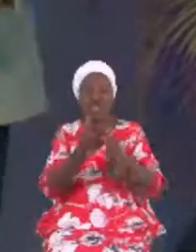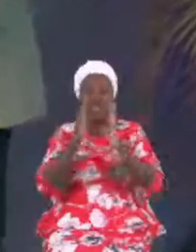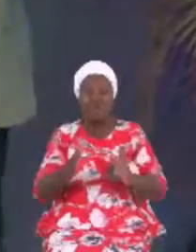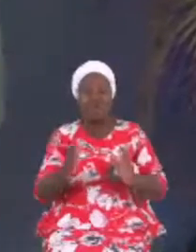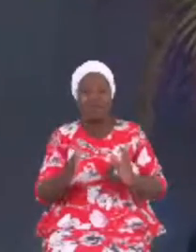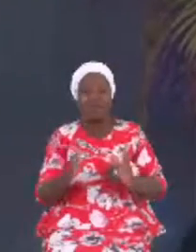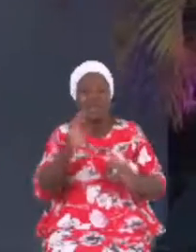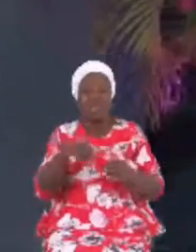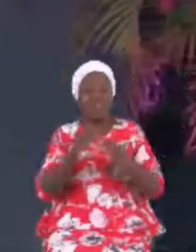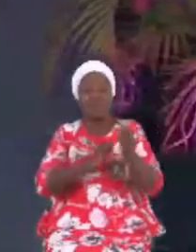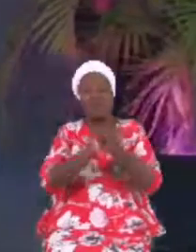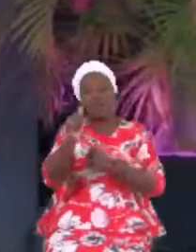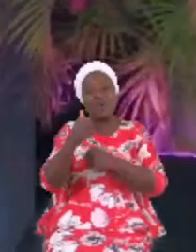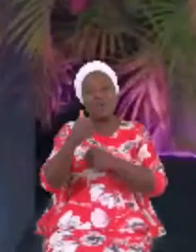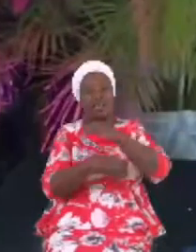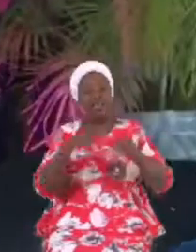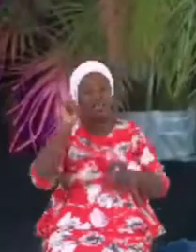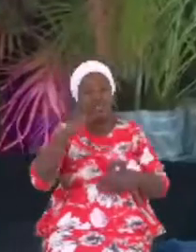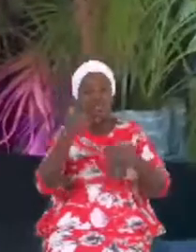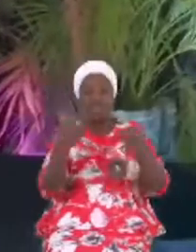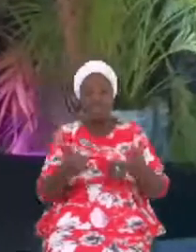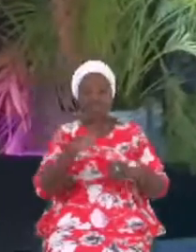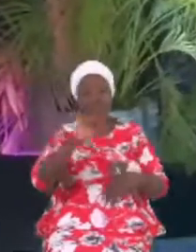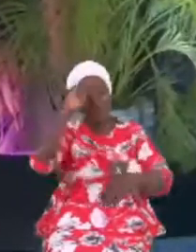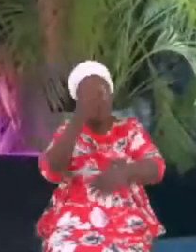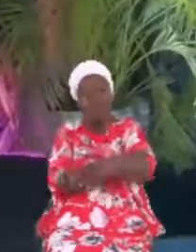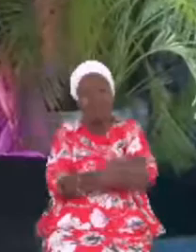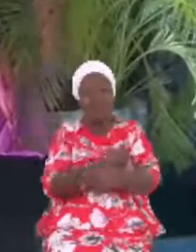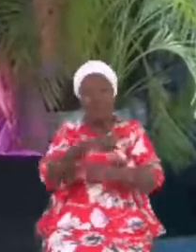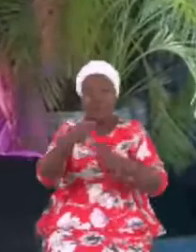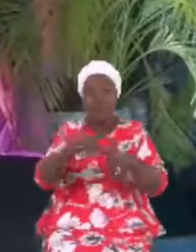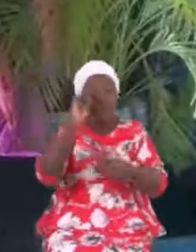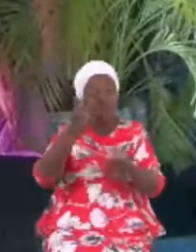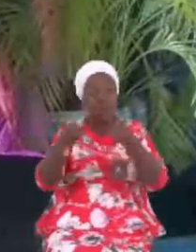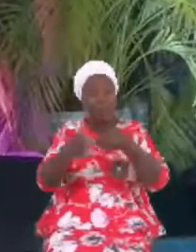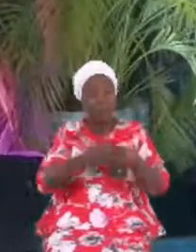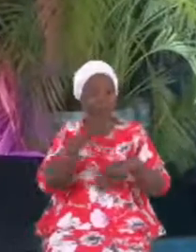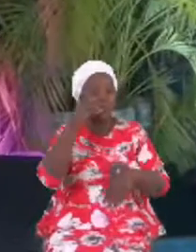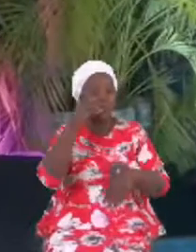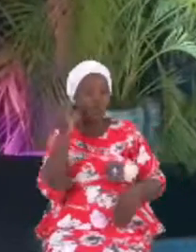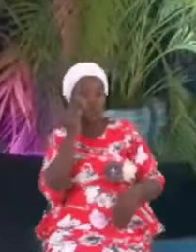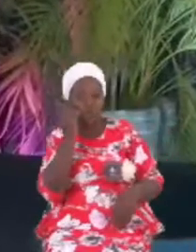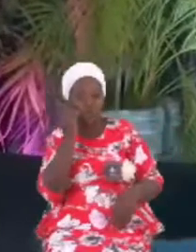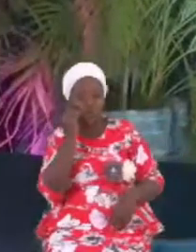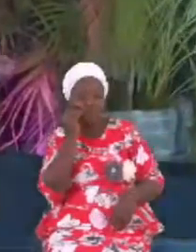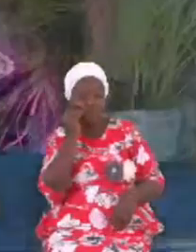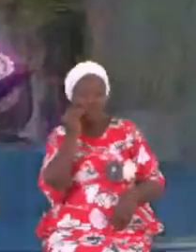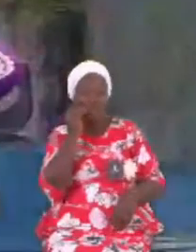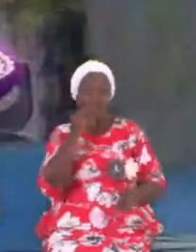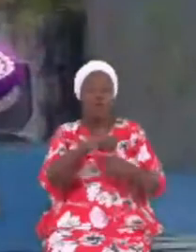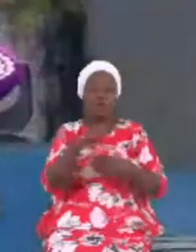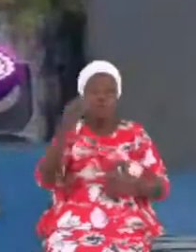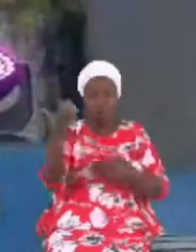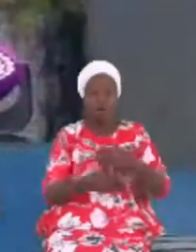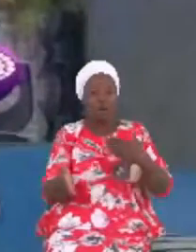esclave dans le pays lointain. Il est maintenant un fils. Sois le bienvenu à la maison. C'est ce que Dieu